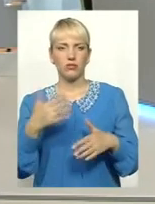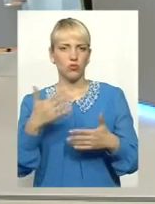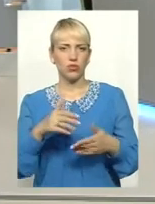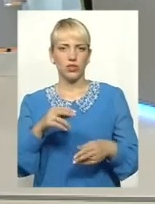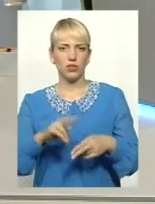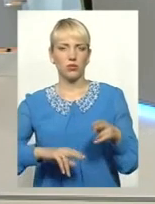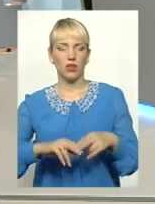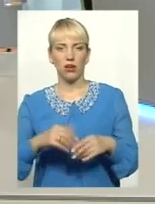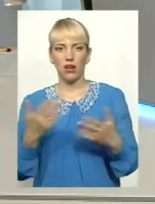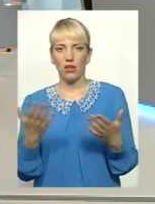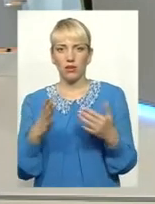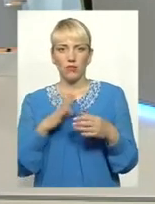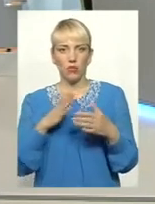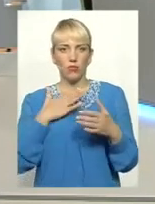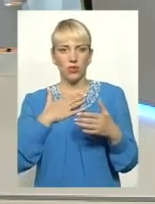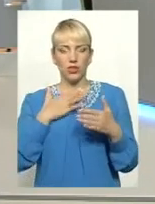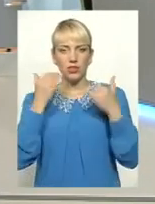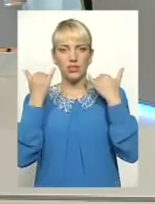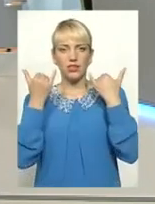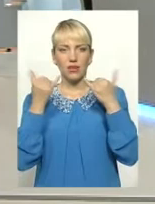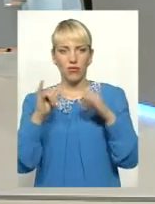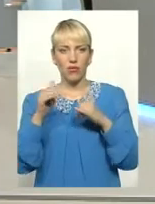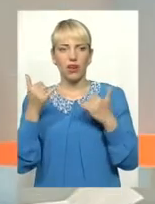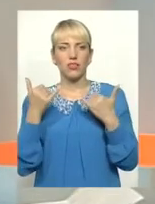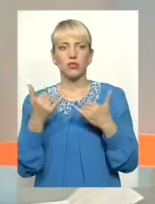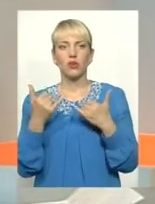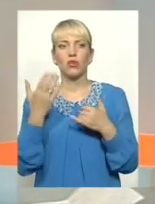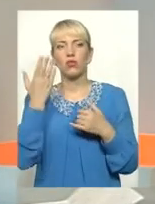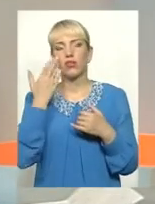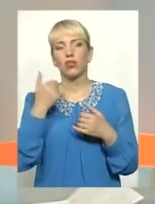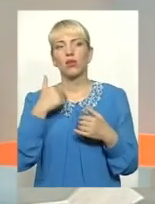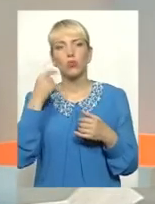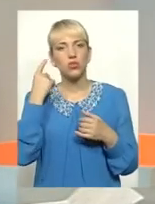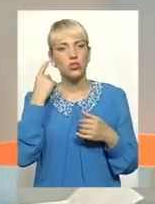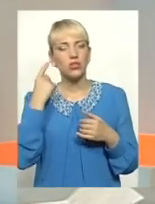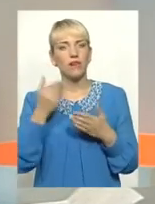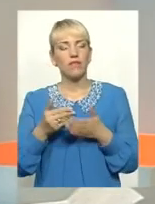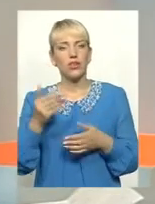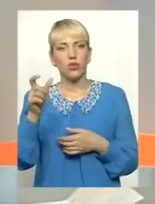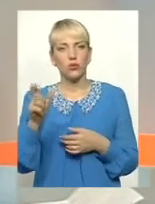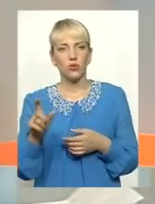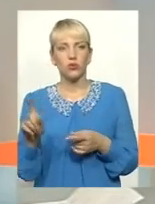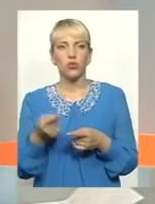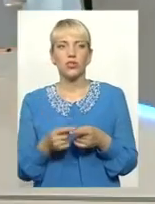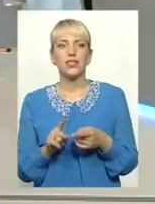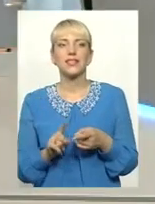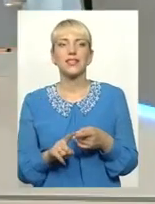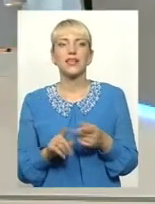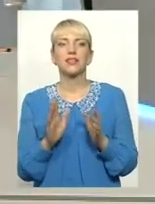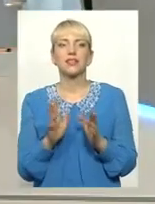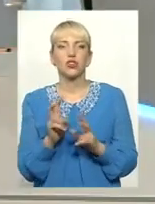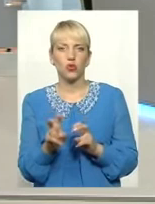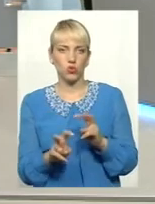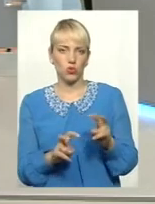моє здивування сьогодні, коли я почула від нього, що це питання ще тільки вирішується. Вже ще в пошуку, да,